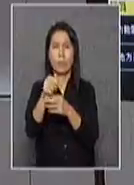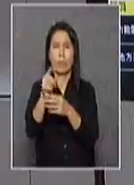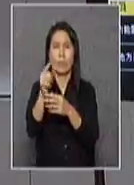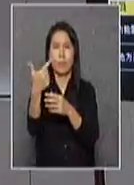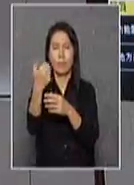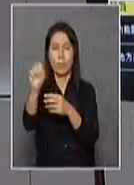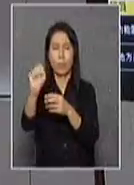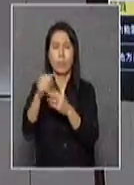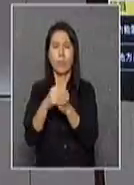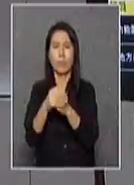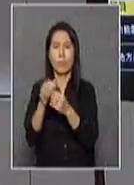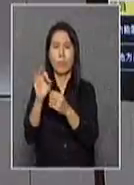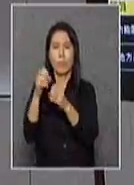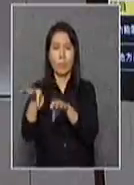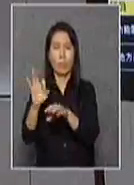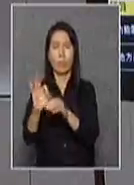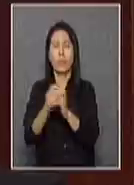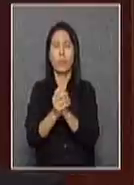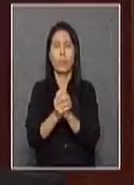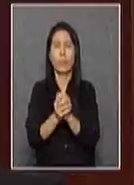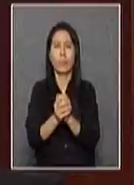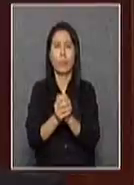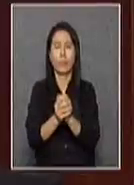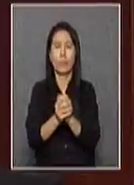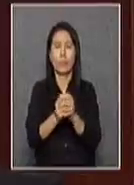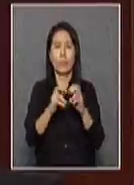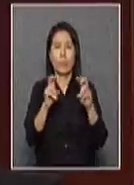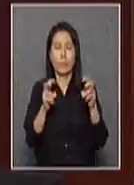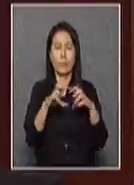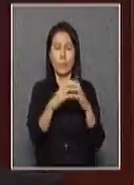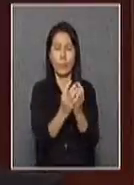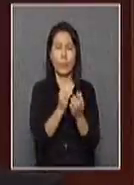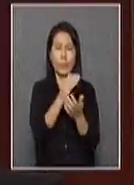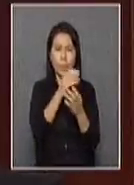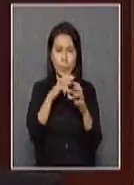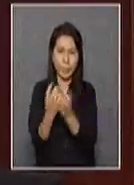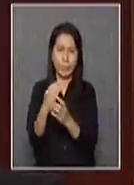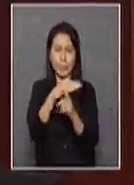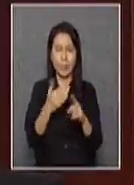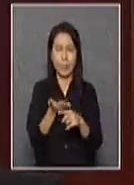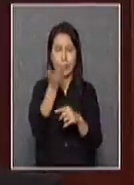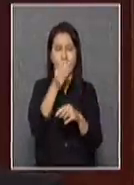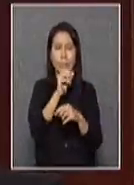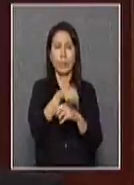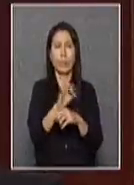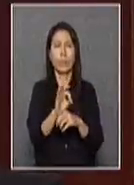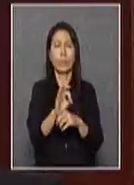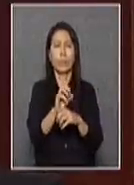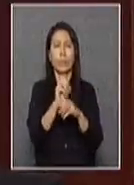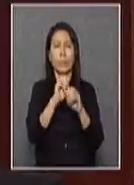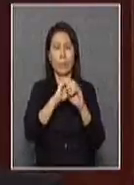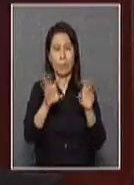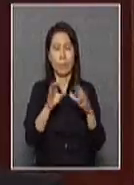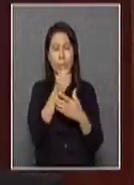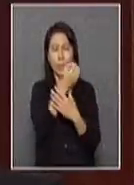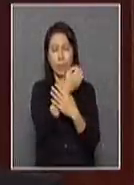反對，冇人棄權。議題未獲得兩部分在席委員分別過半數贊成，我宣布修